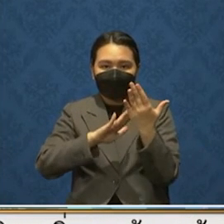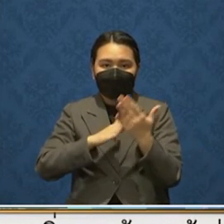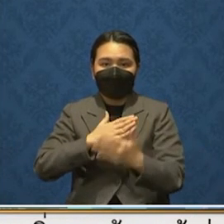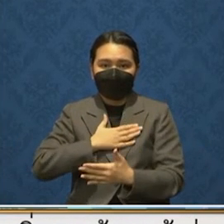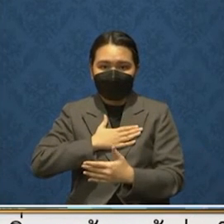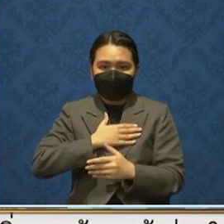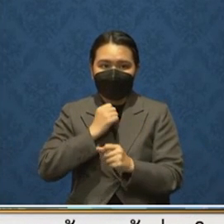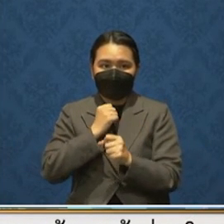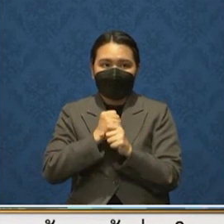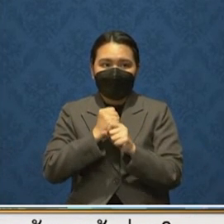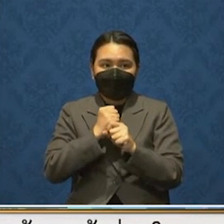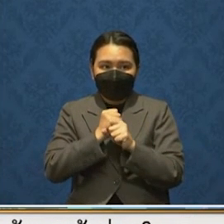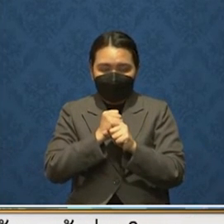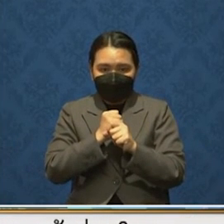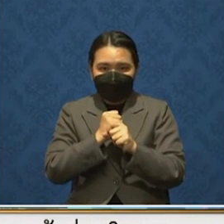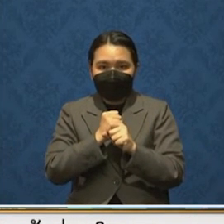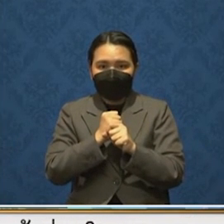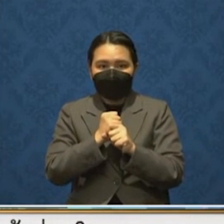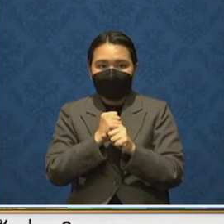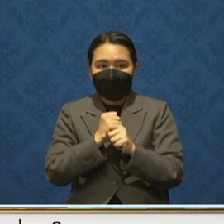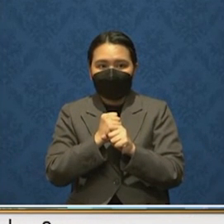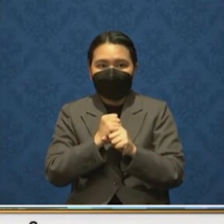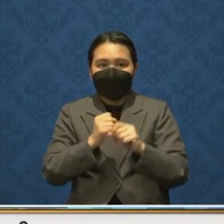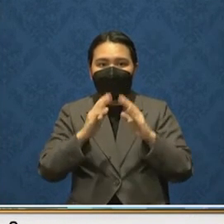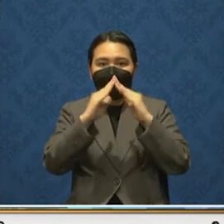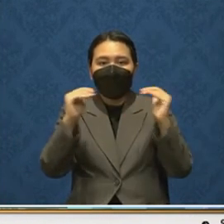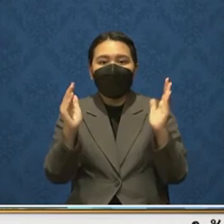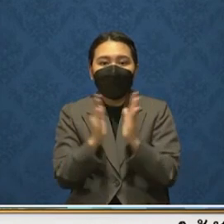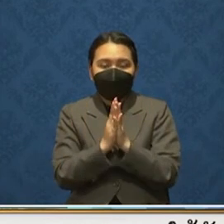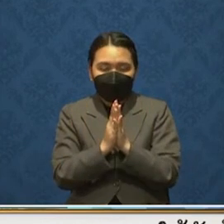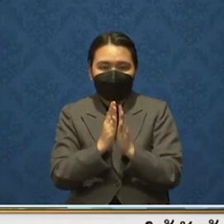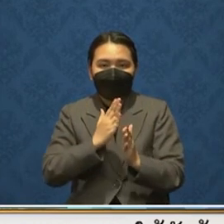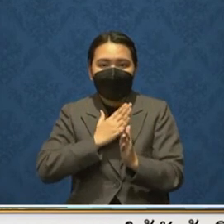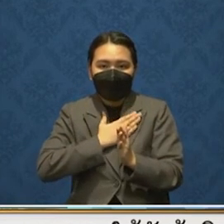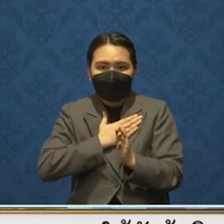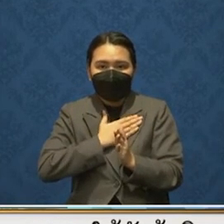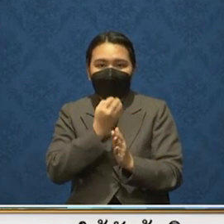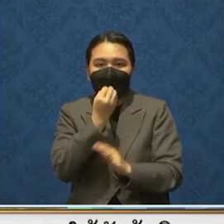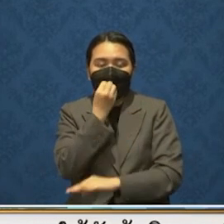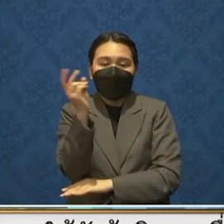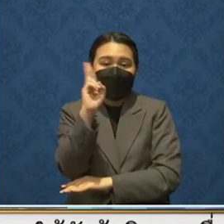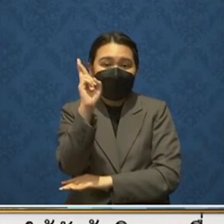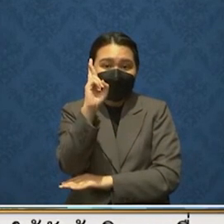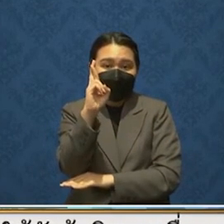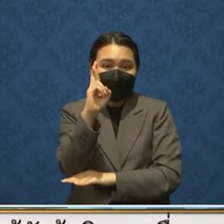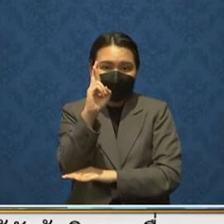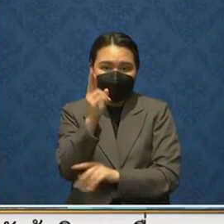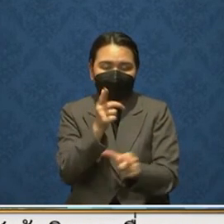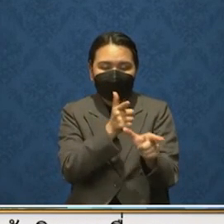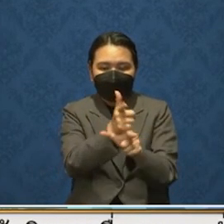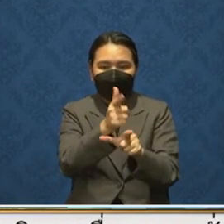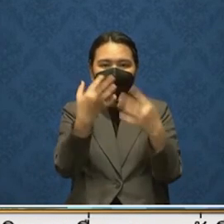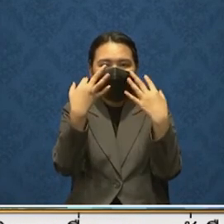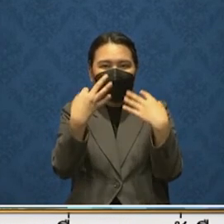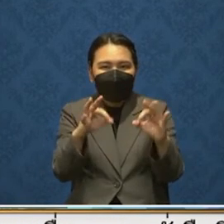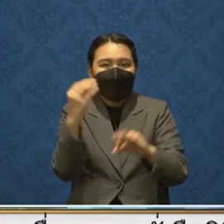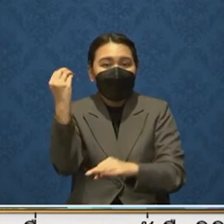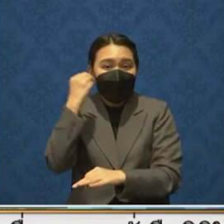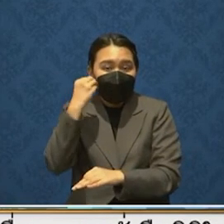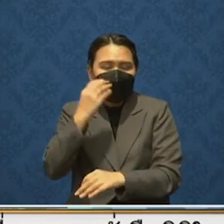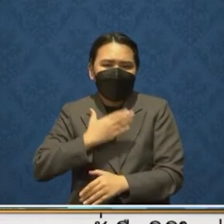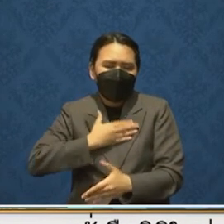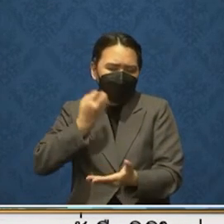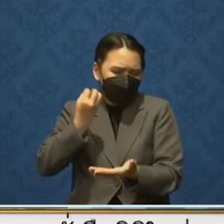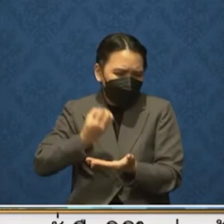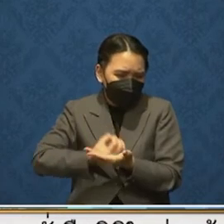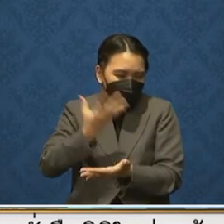งธานที่วัดเจ้าอ่ามข้างบนผมเลี้งอาหารกงวนทุกวันผมไมได้มเงินทองอะไรมากมายก็